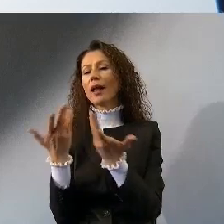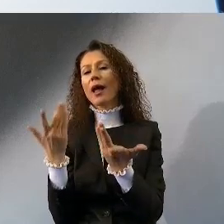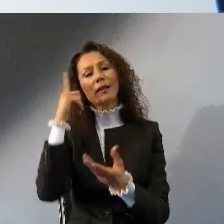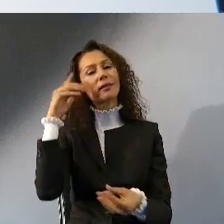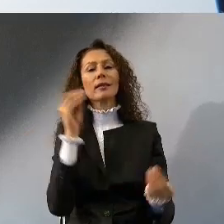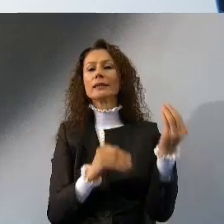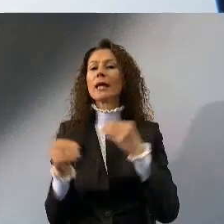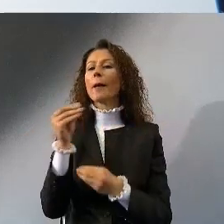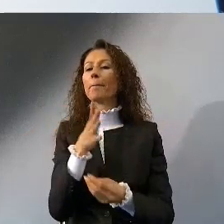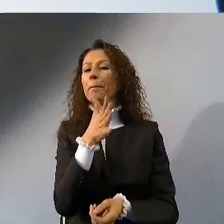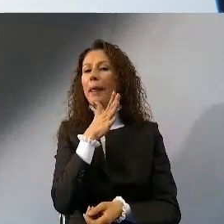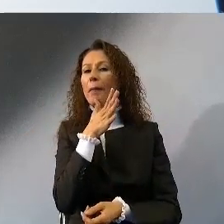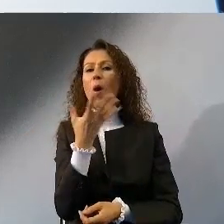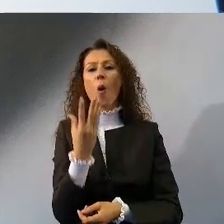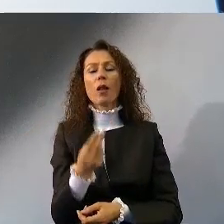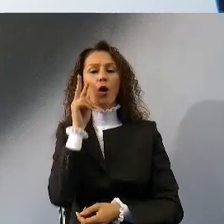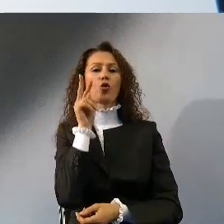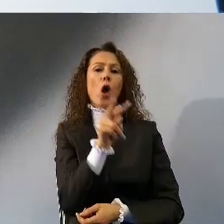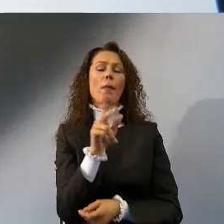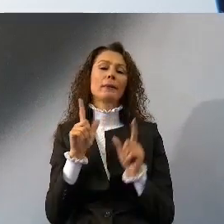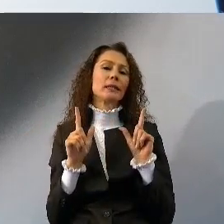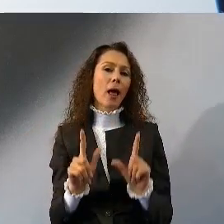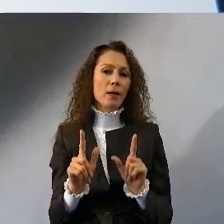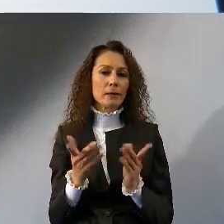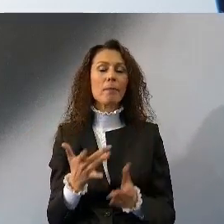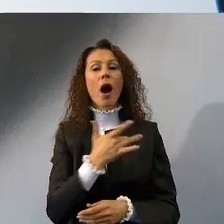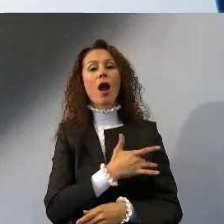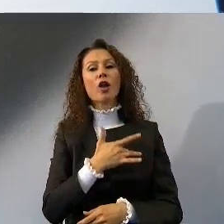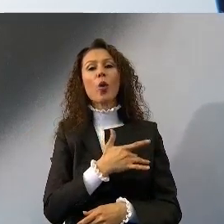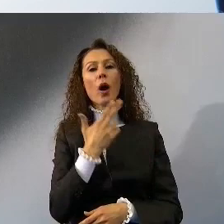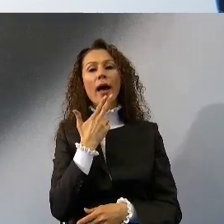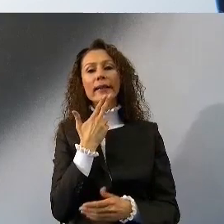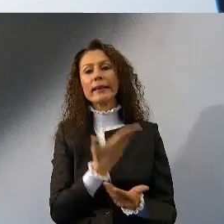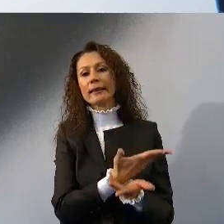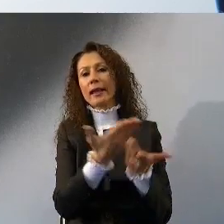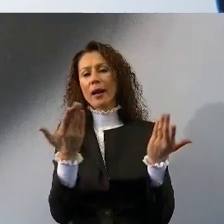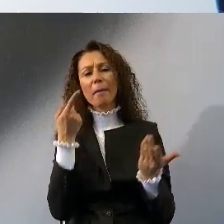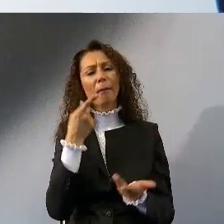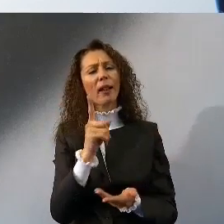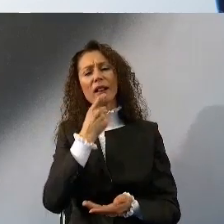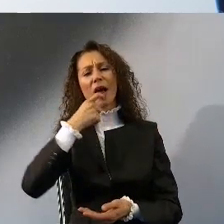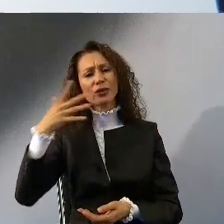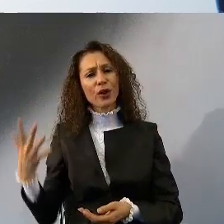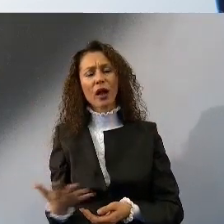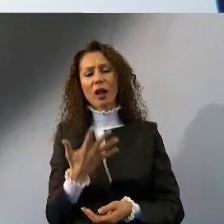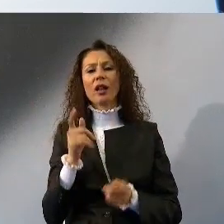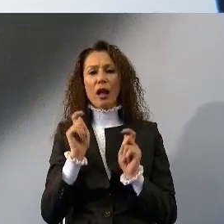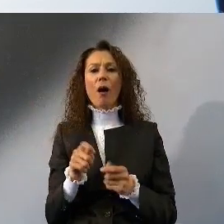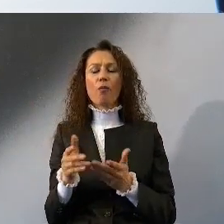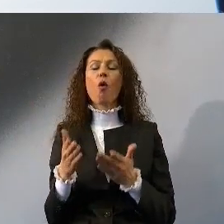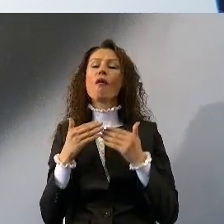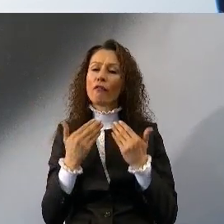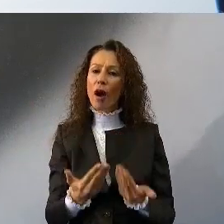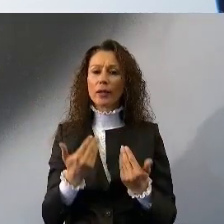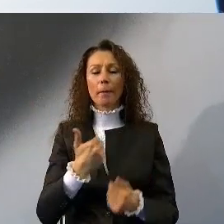tasarım bilimi olarak görmemiz lazım ki Anadolu kadınları zaten binlerce yıldır bunu yapıyorlar. Fakat